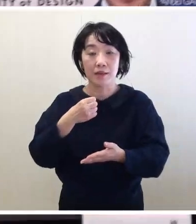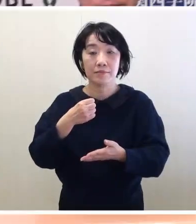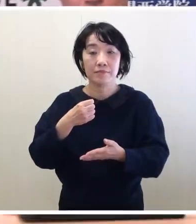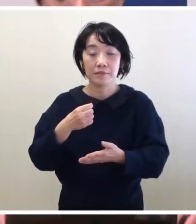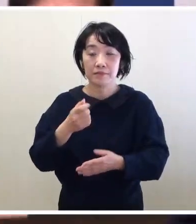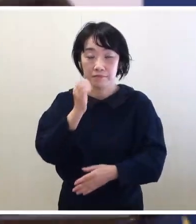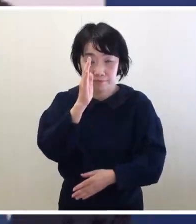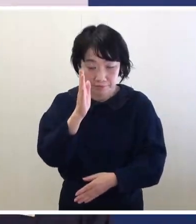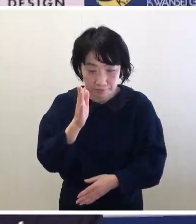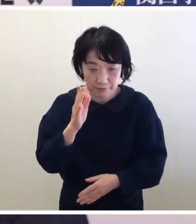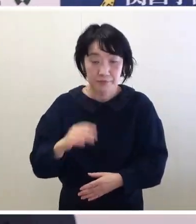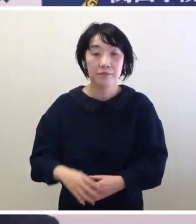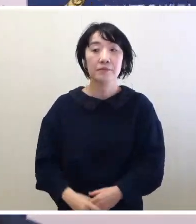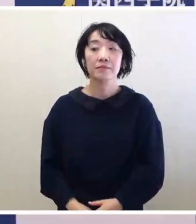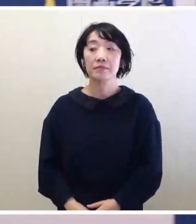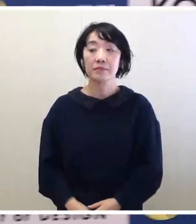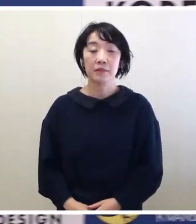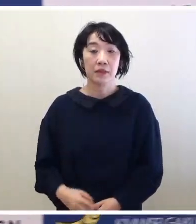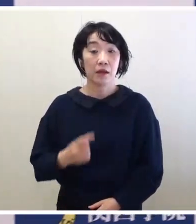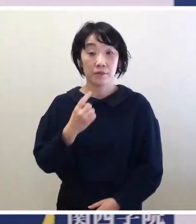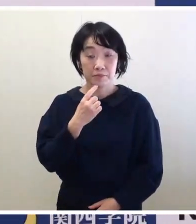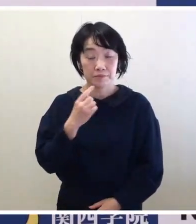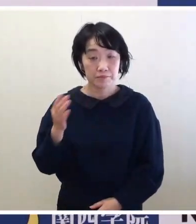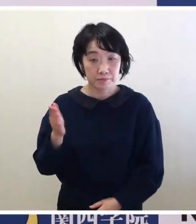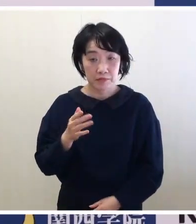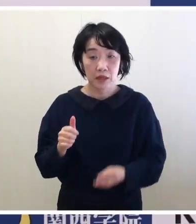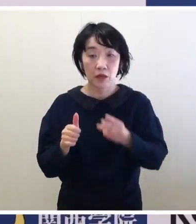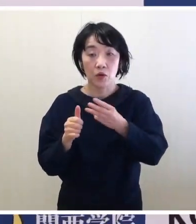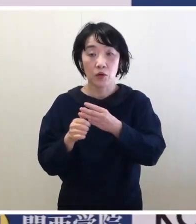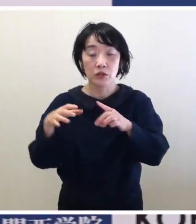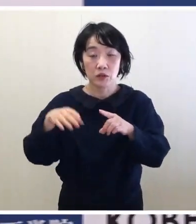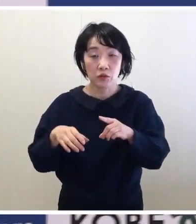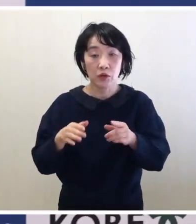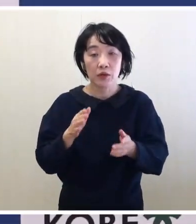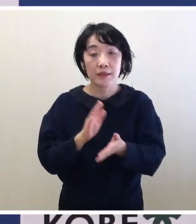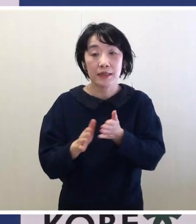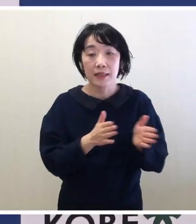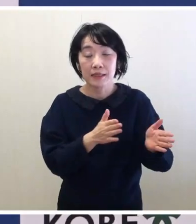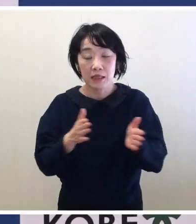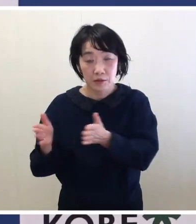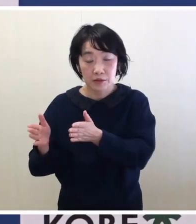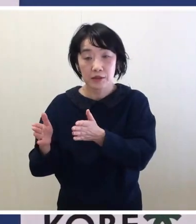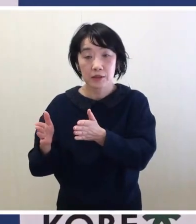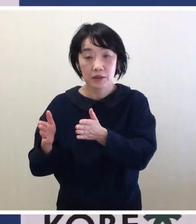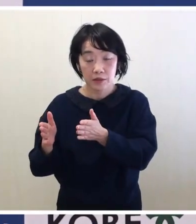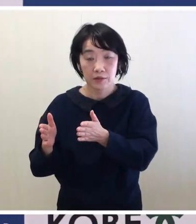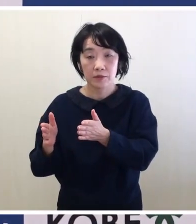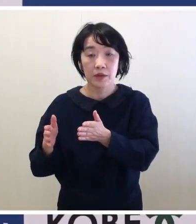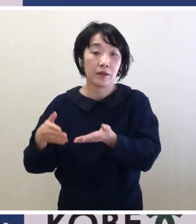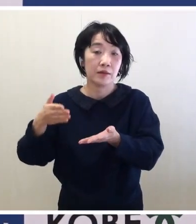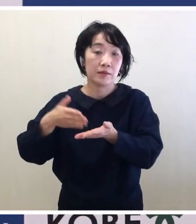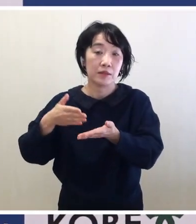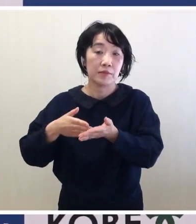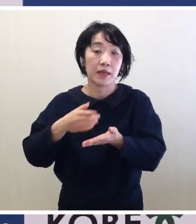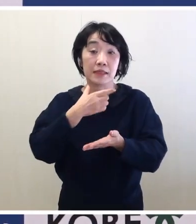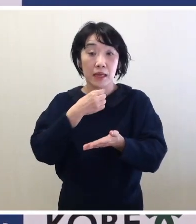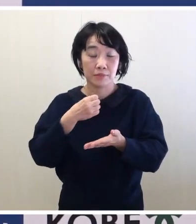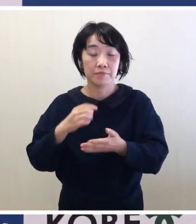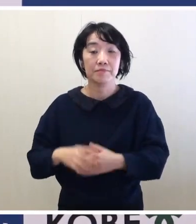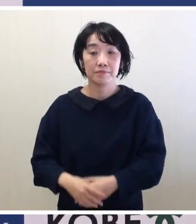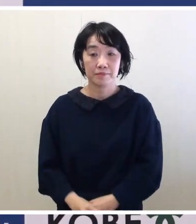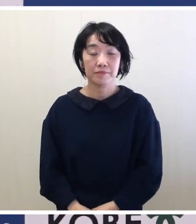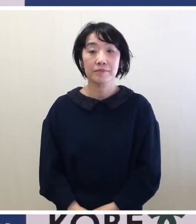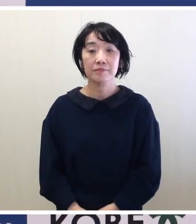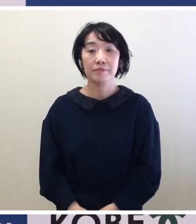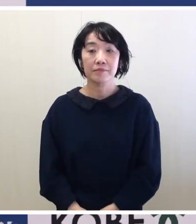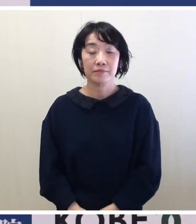ていただきます。武田部長よろしくお願いいたします。 そうしましたら私の方から王子公園再整備の全体の概要にも触れつつ経緯等々